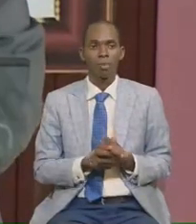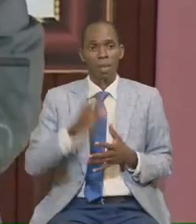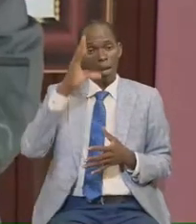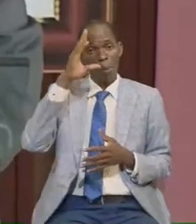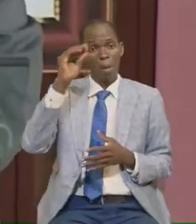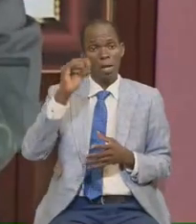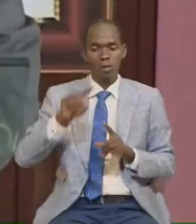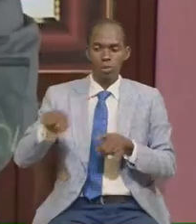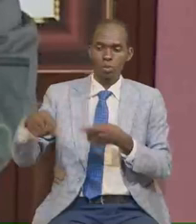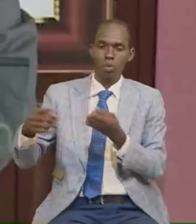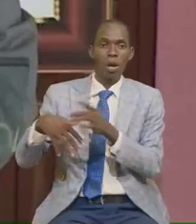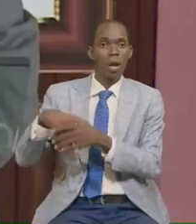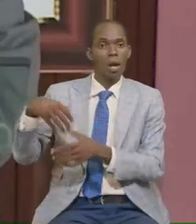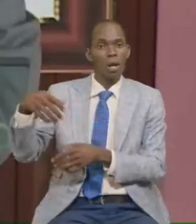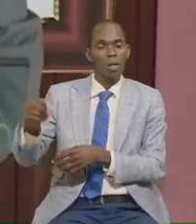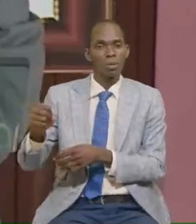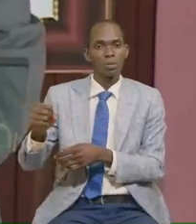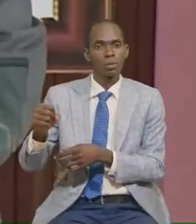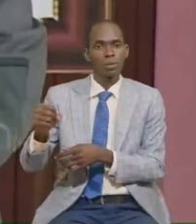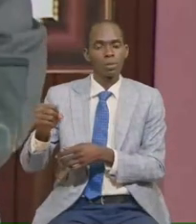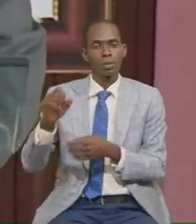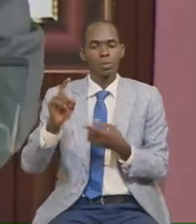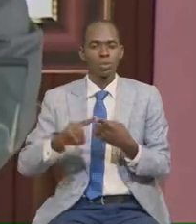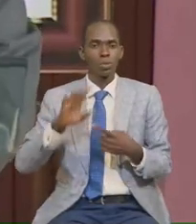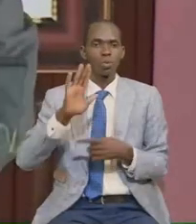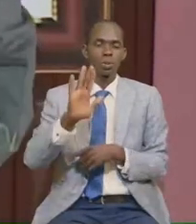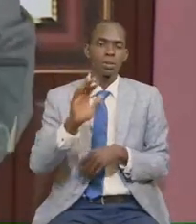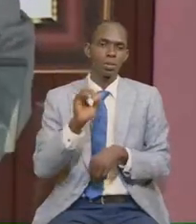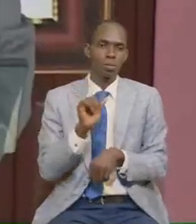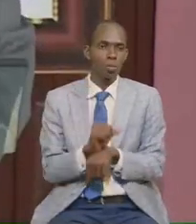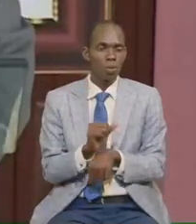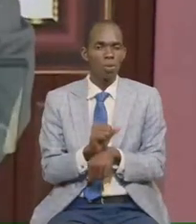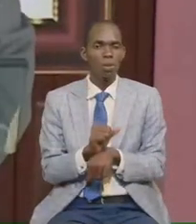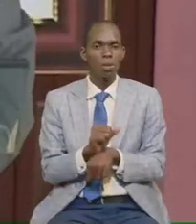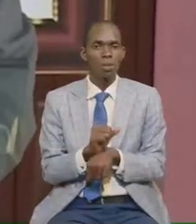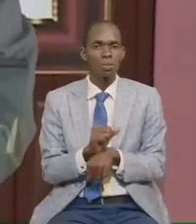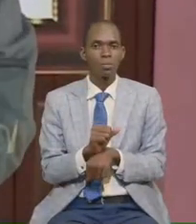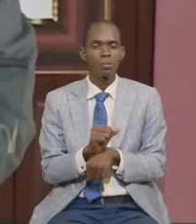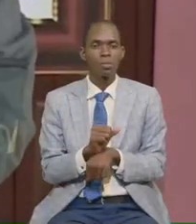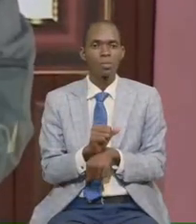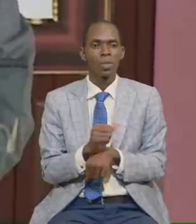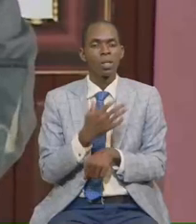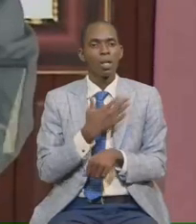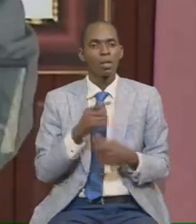23. L'homme sort pour se rendre à son ouvrage et à son